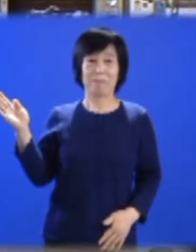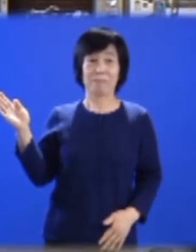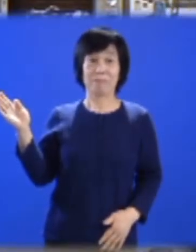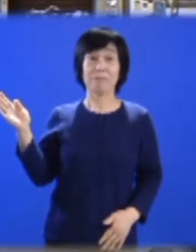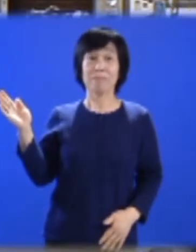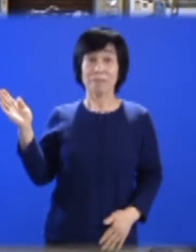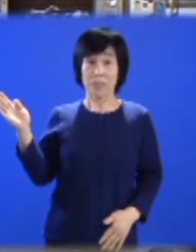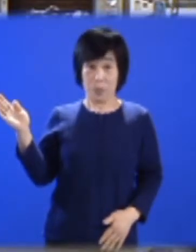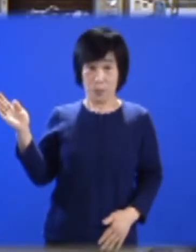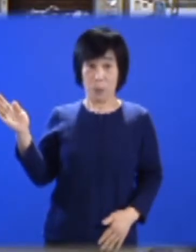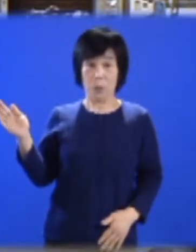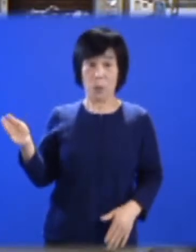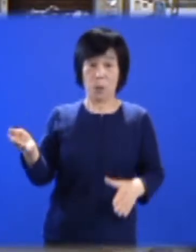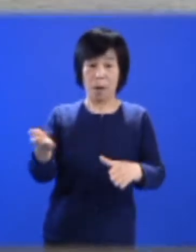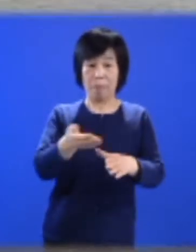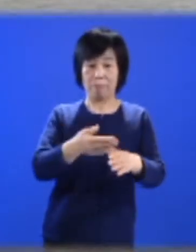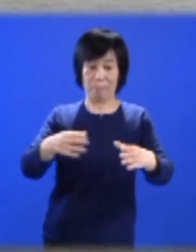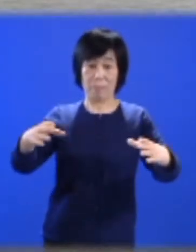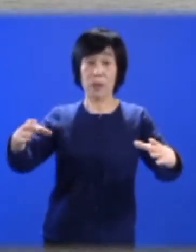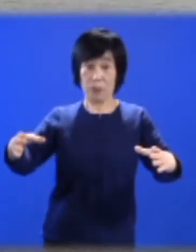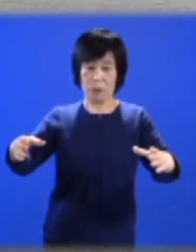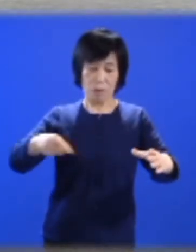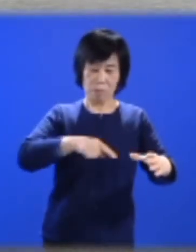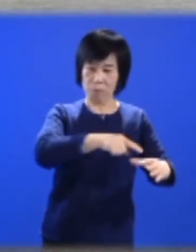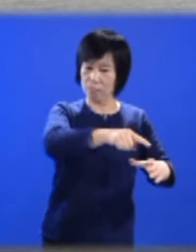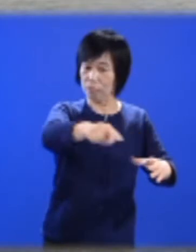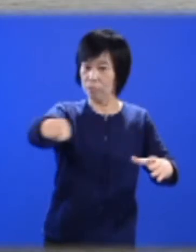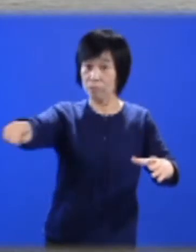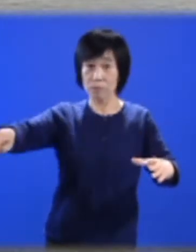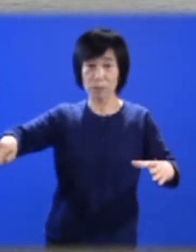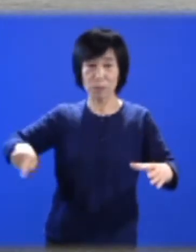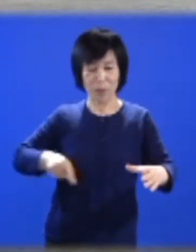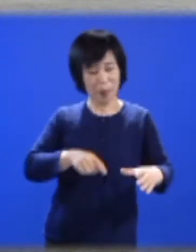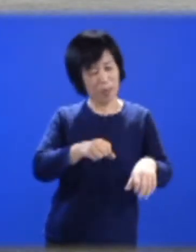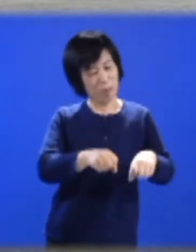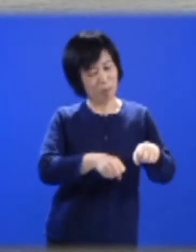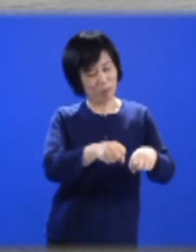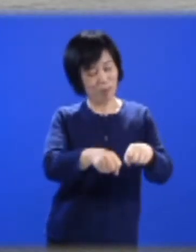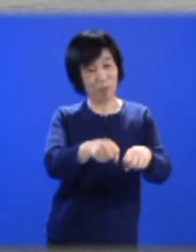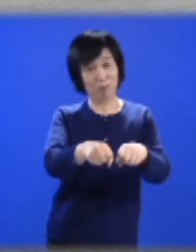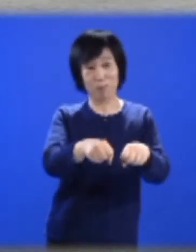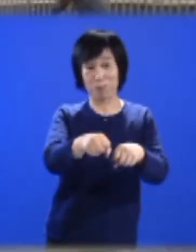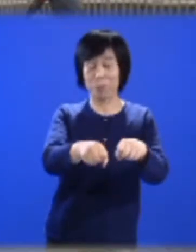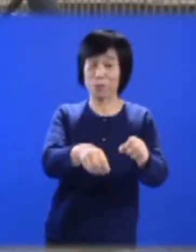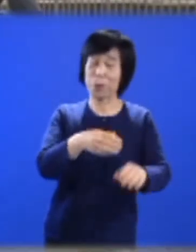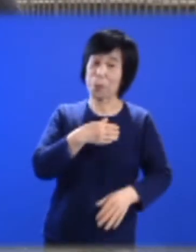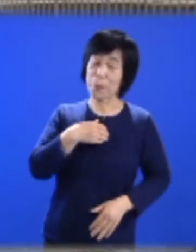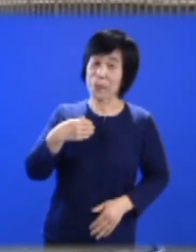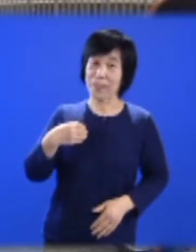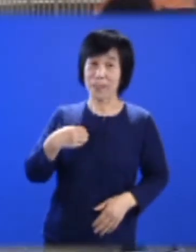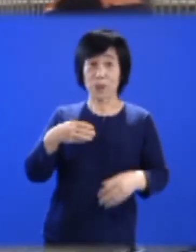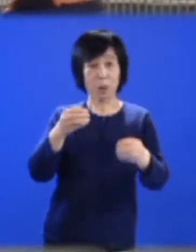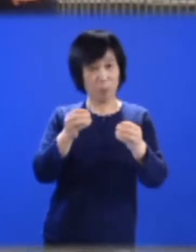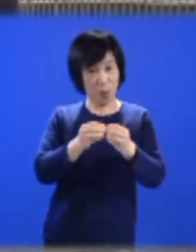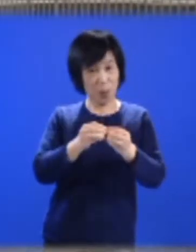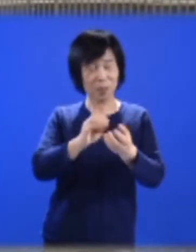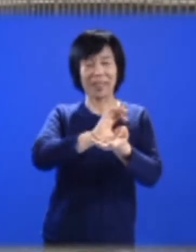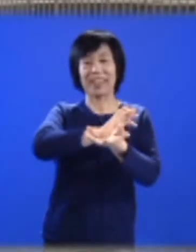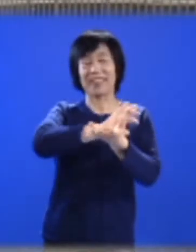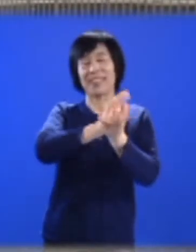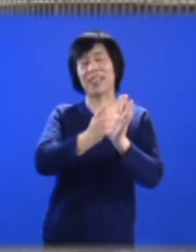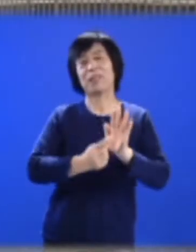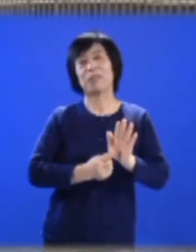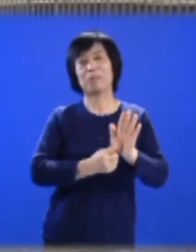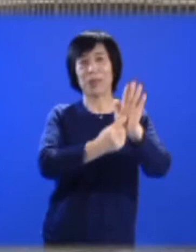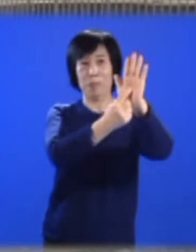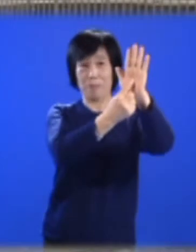イクルパークはダム湖の周辺を利用したサイクリングパークです。ここも桜の名所なんです